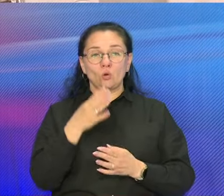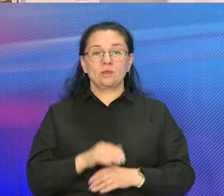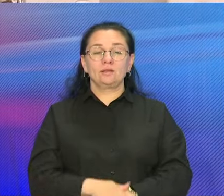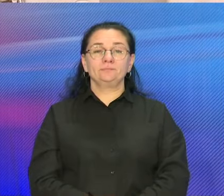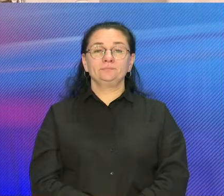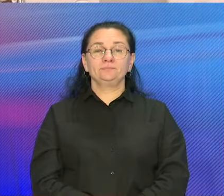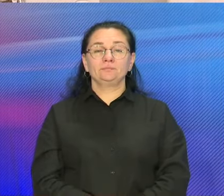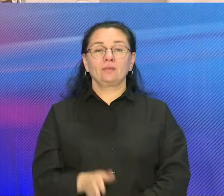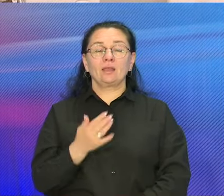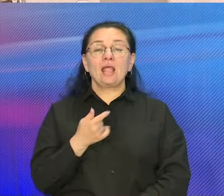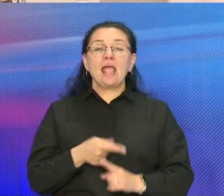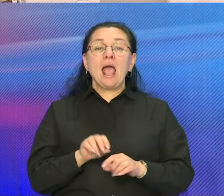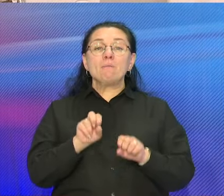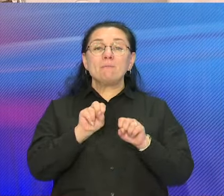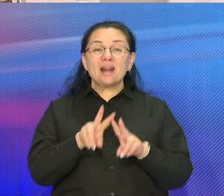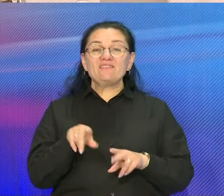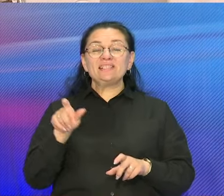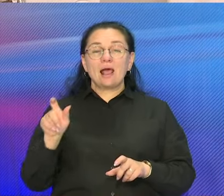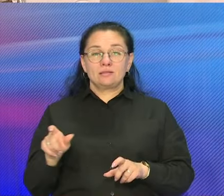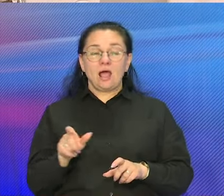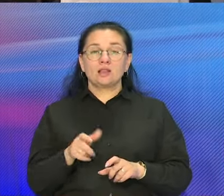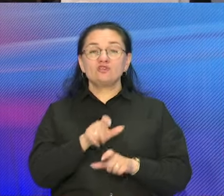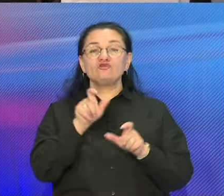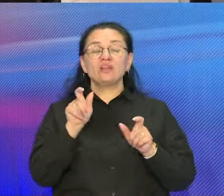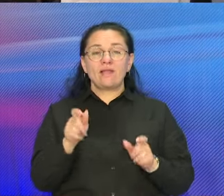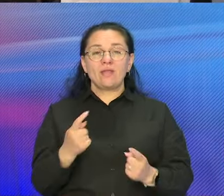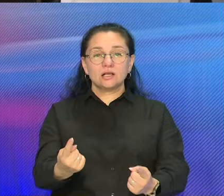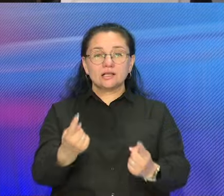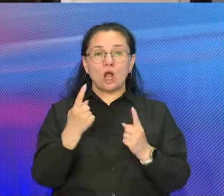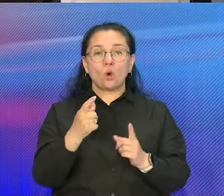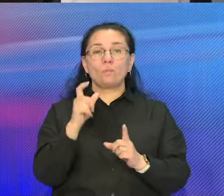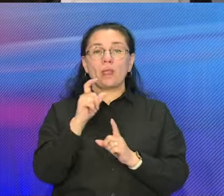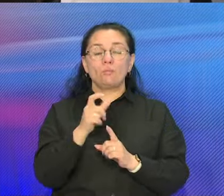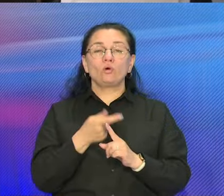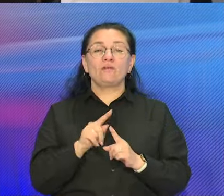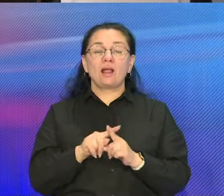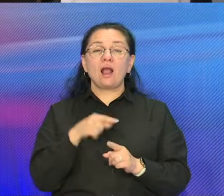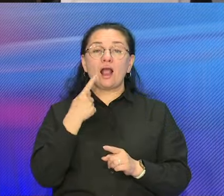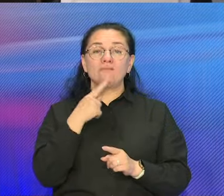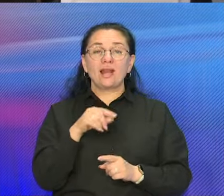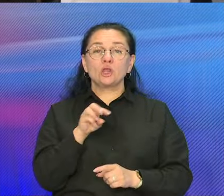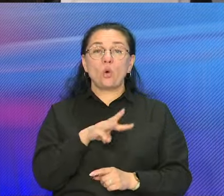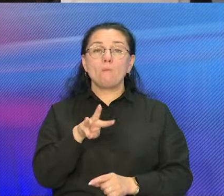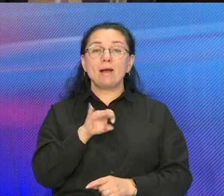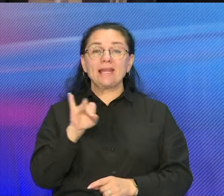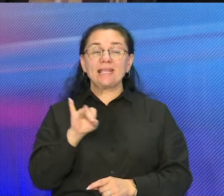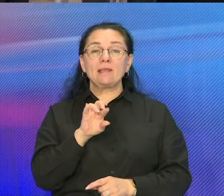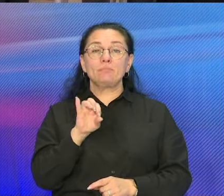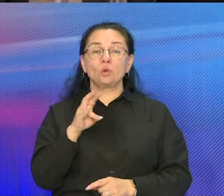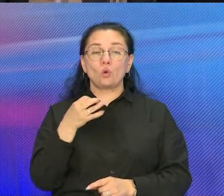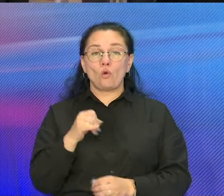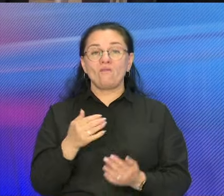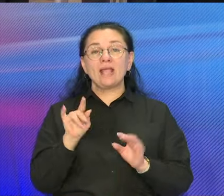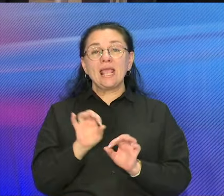Соправдный профессионал, стратег и человек с великолитры Навито так говорить об Марее Беруковой, былые коллеги и